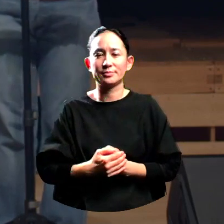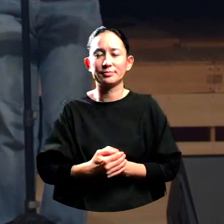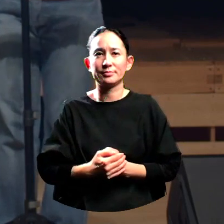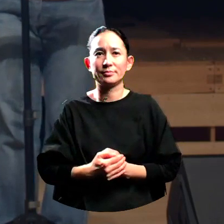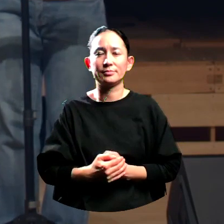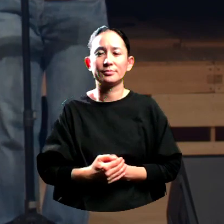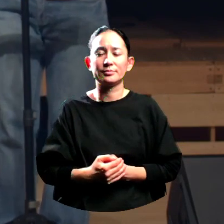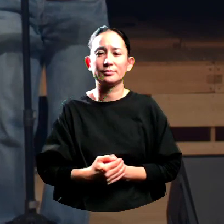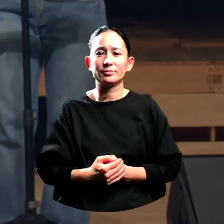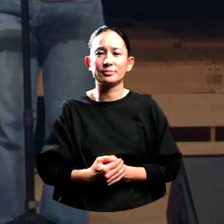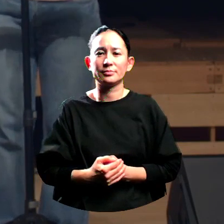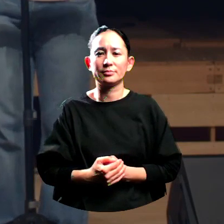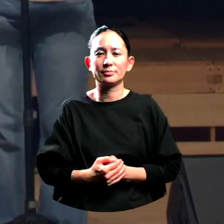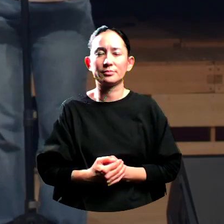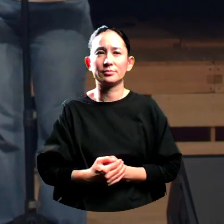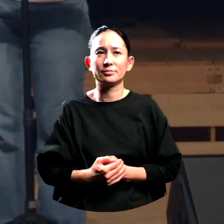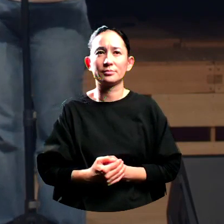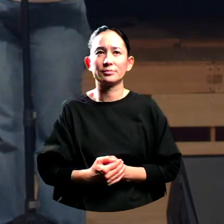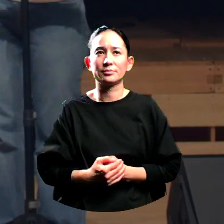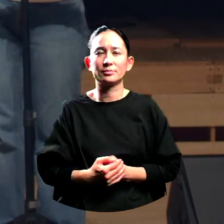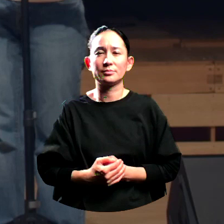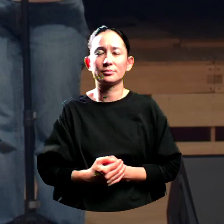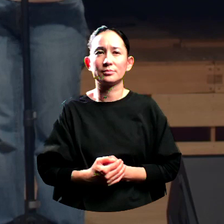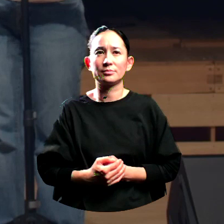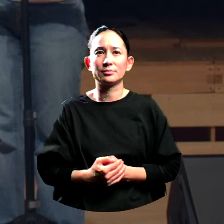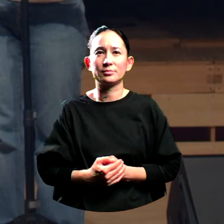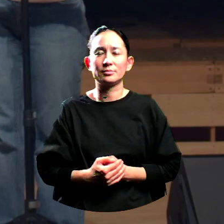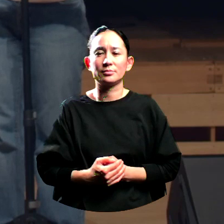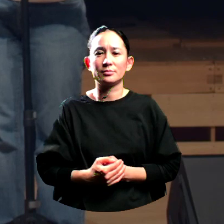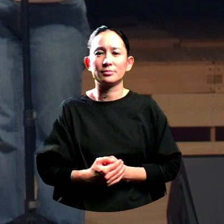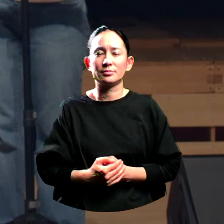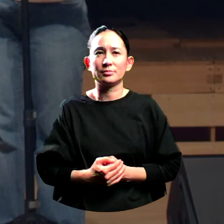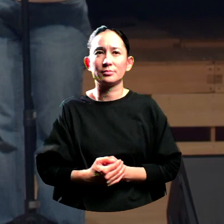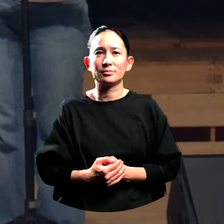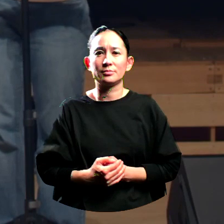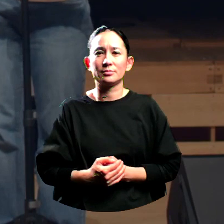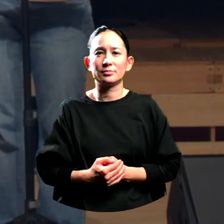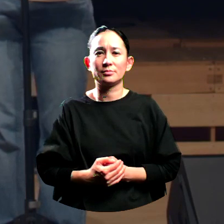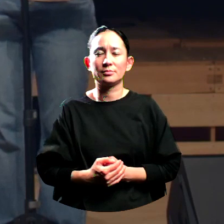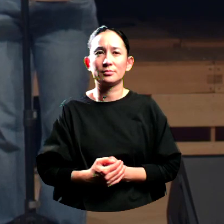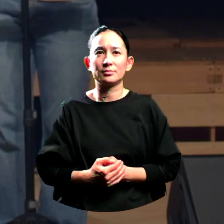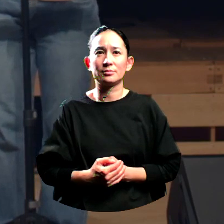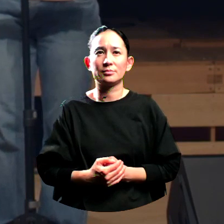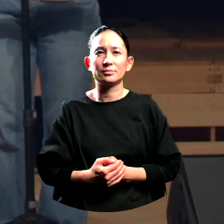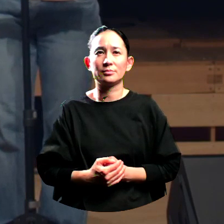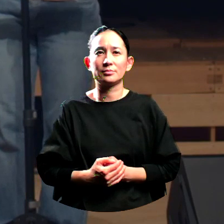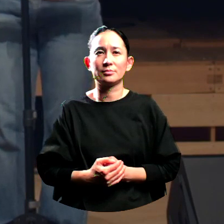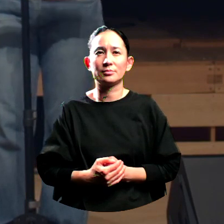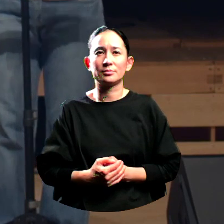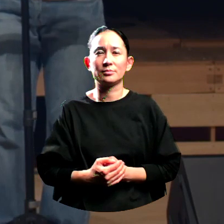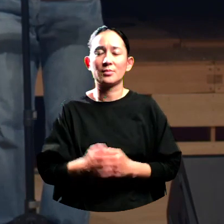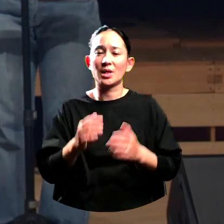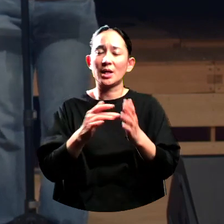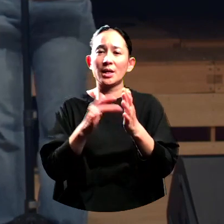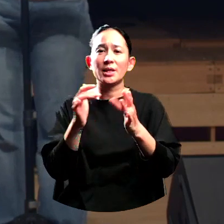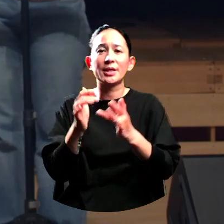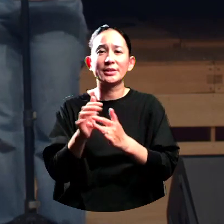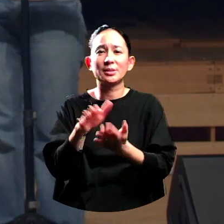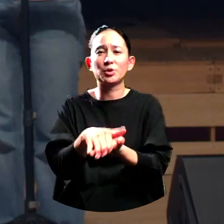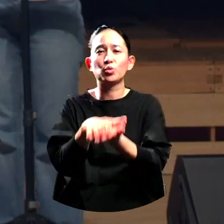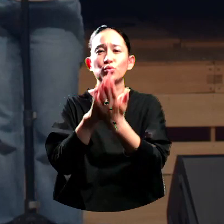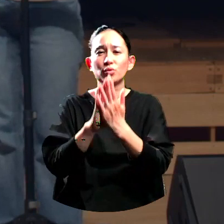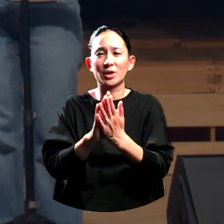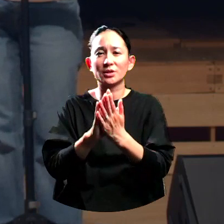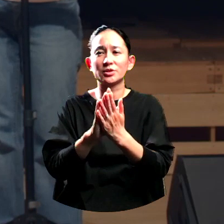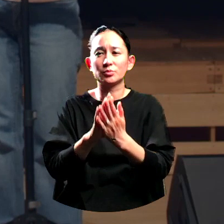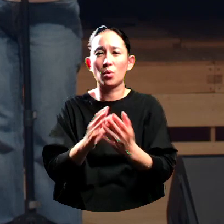let our giving be an exclamation of praise and thanksgiving. イエス様の復活を祝う